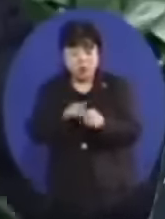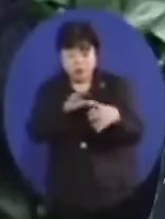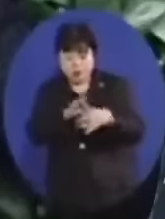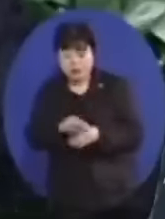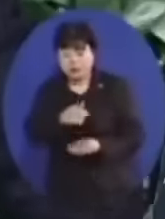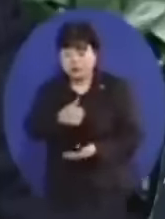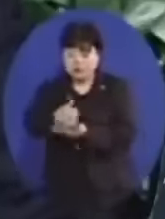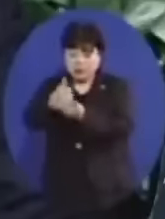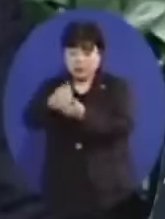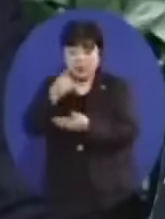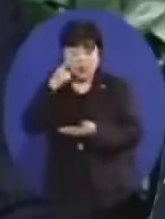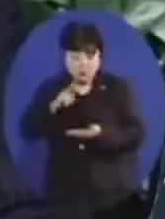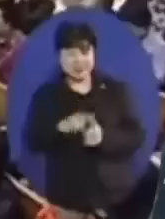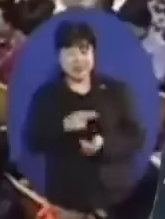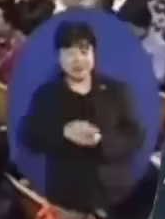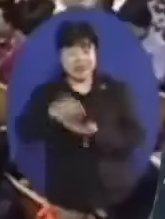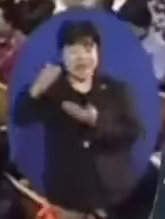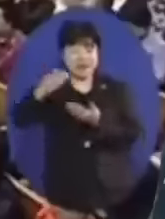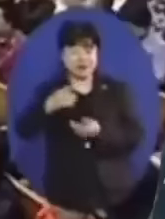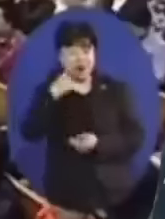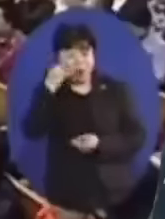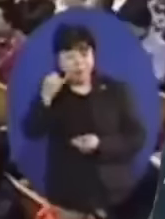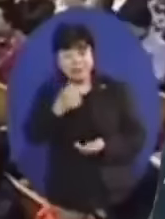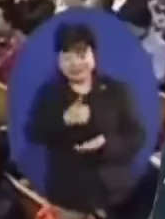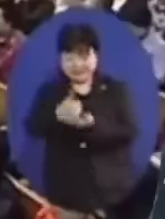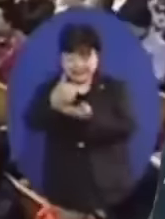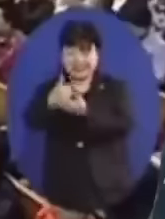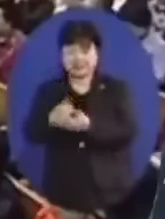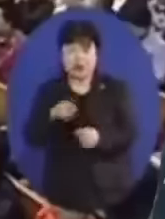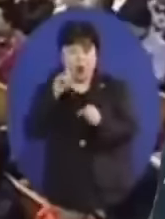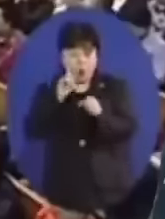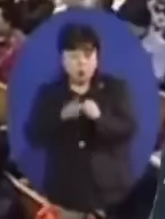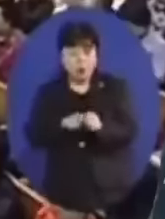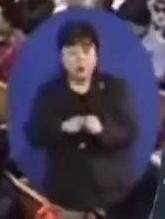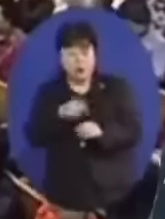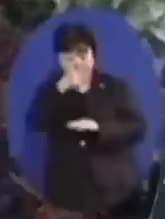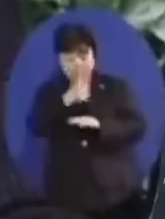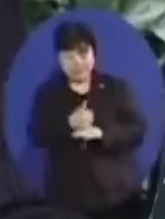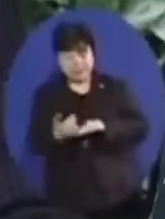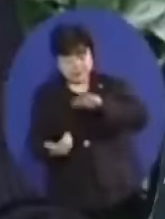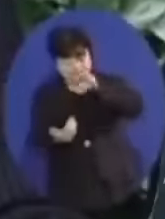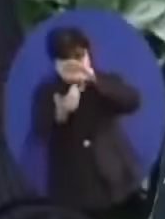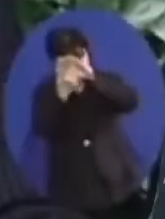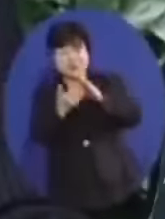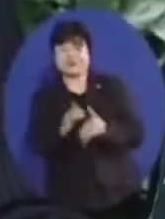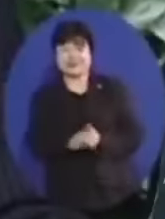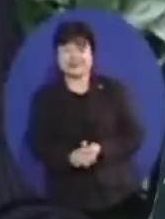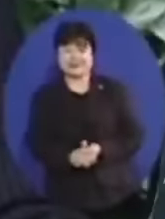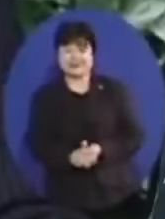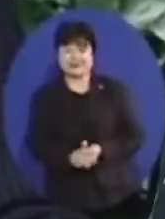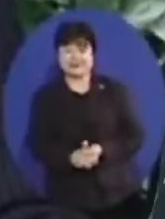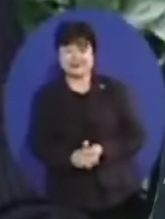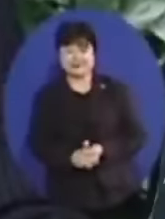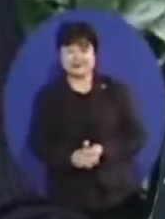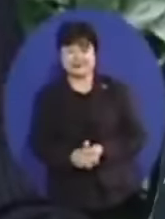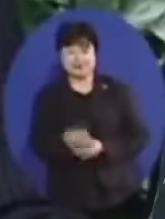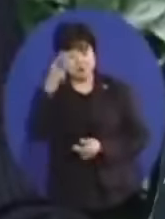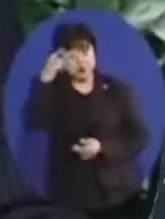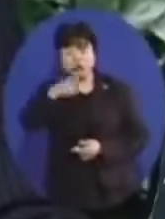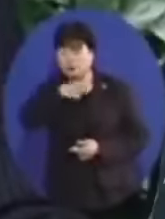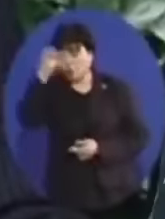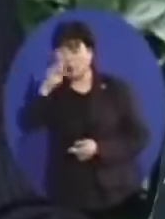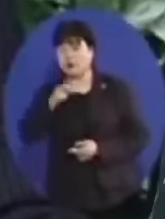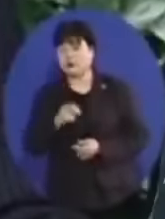결과에 발명가가 됐지 않습니까? 끝까지 목표를 놓지 마라. 천재가 되었지 않습니까?